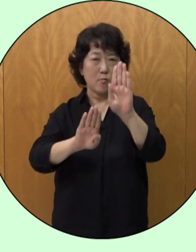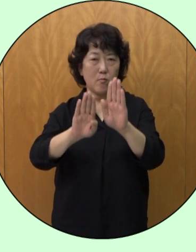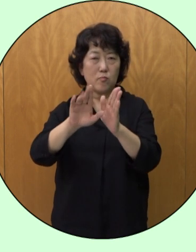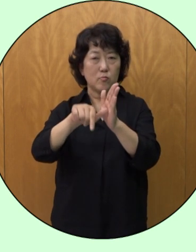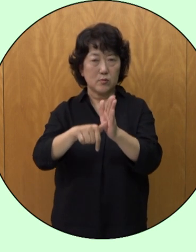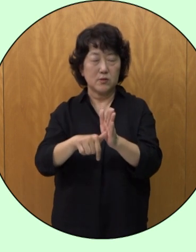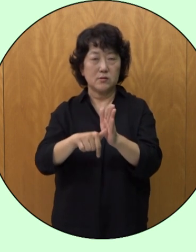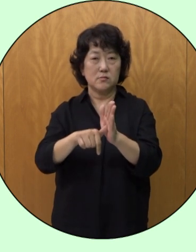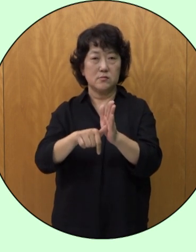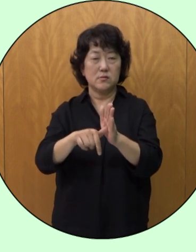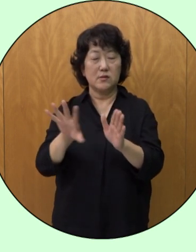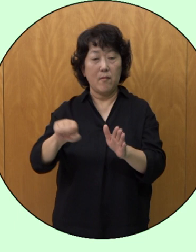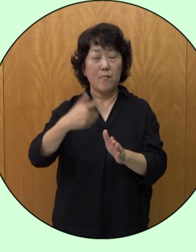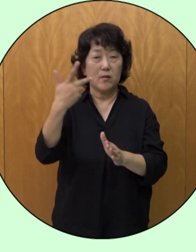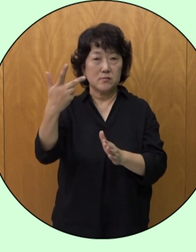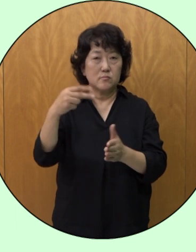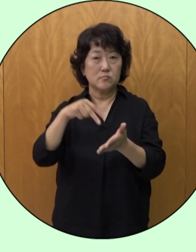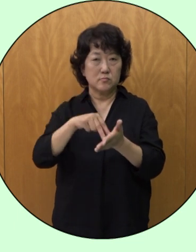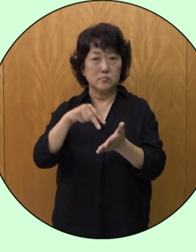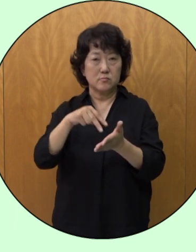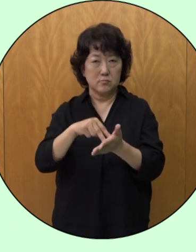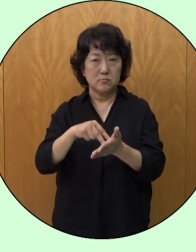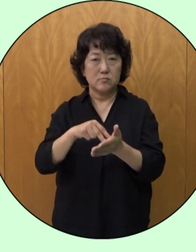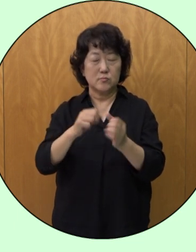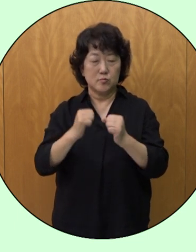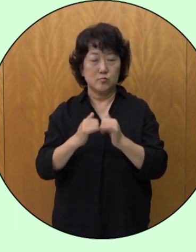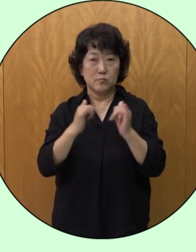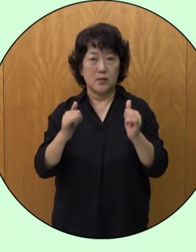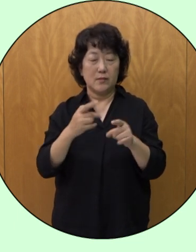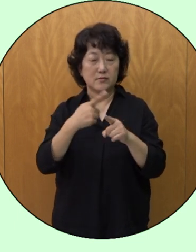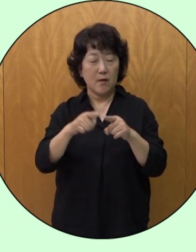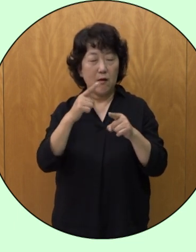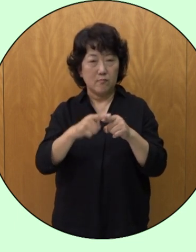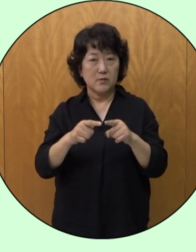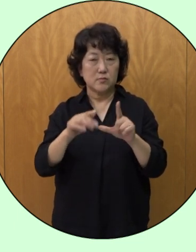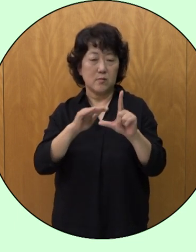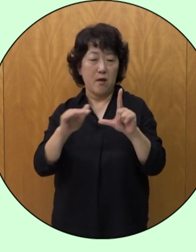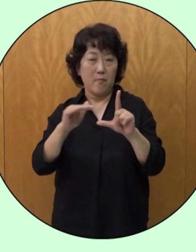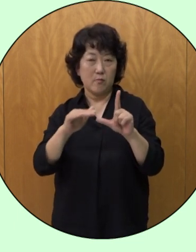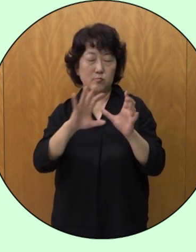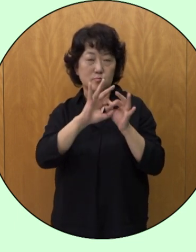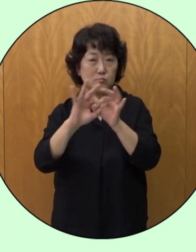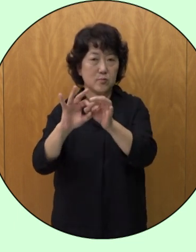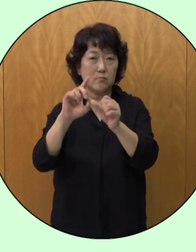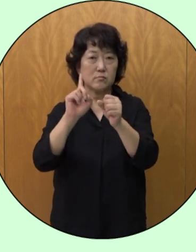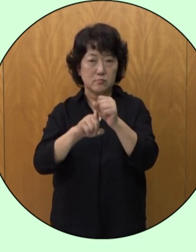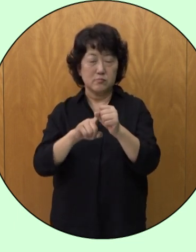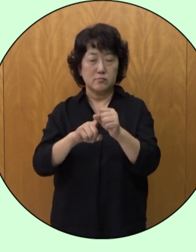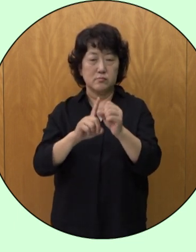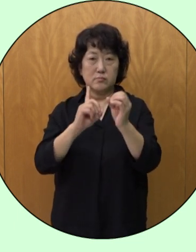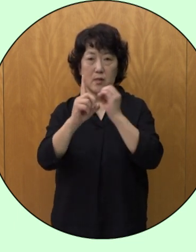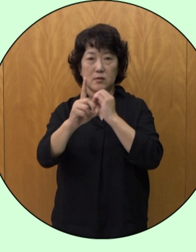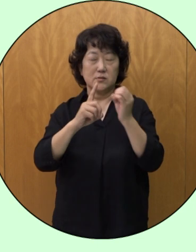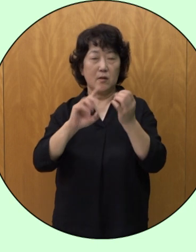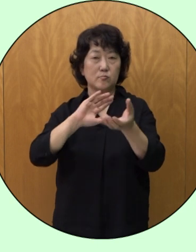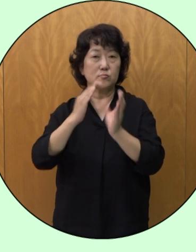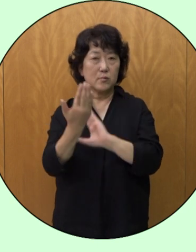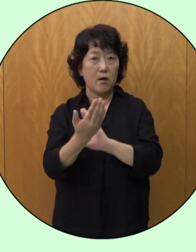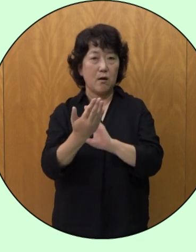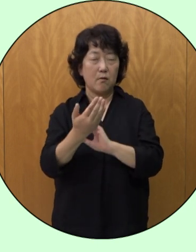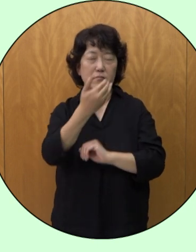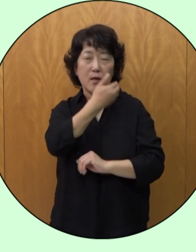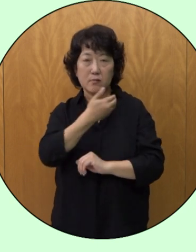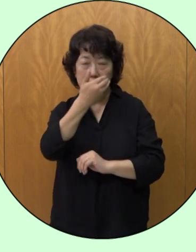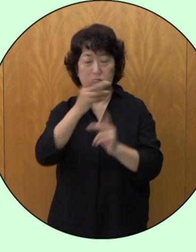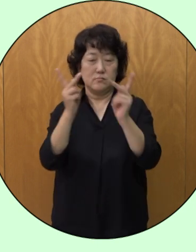中、今治市においても住民サービスの水準を維持するためデジタル化への対応が重